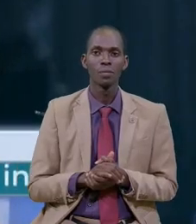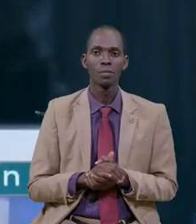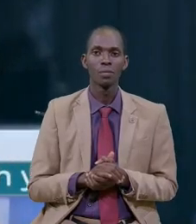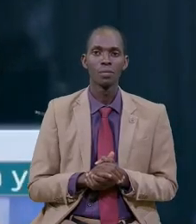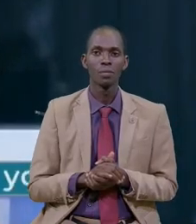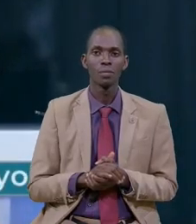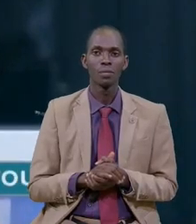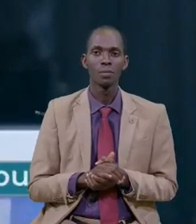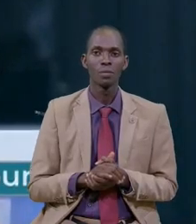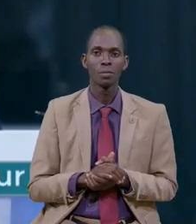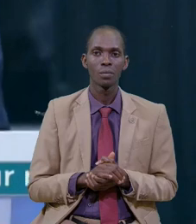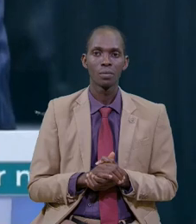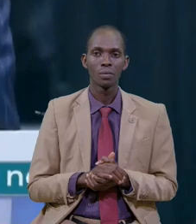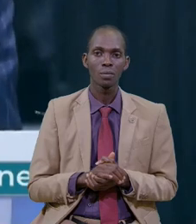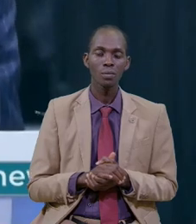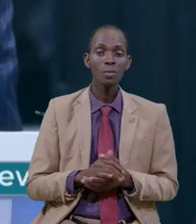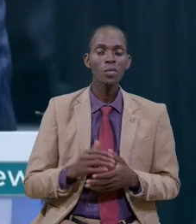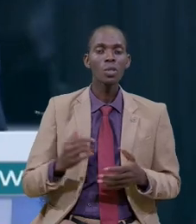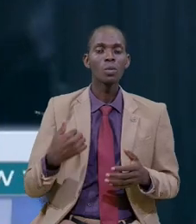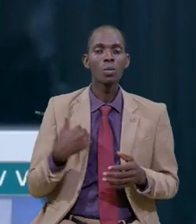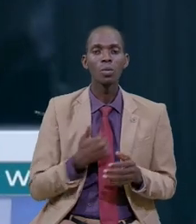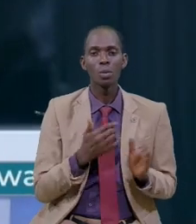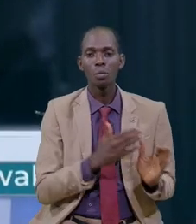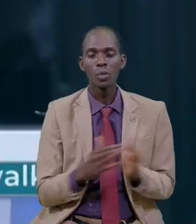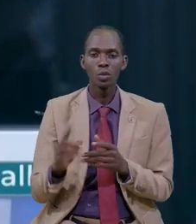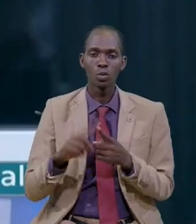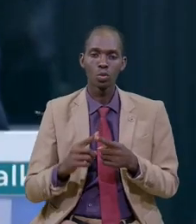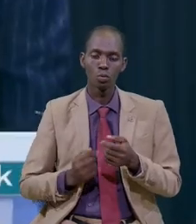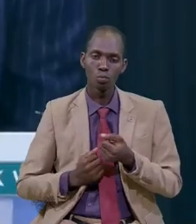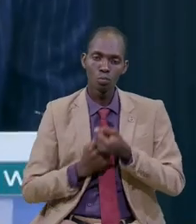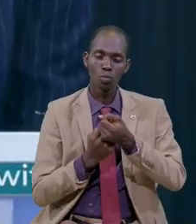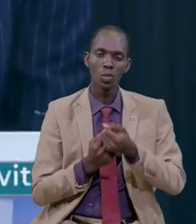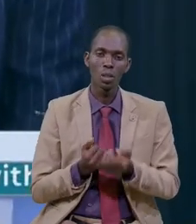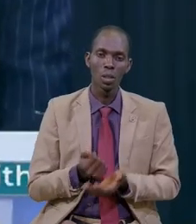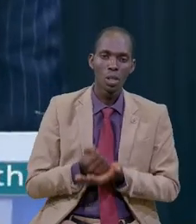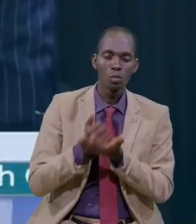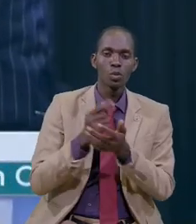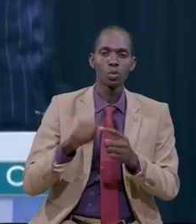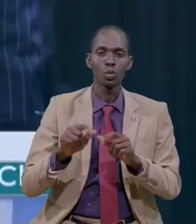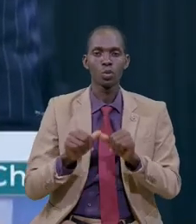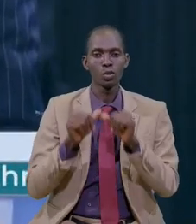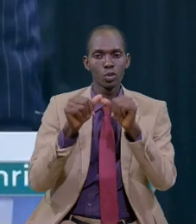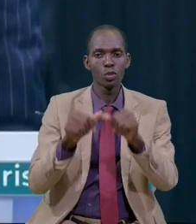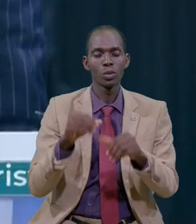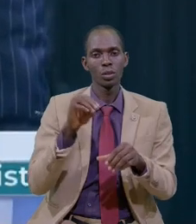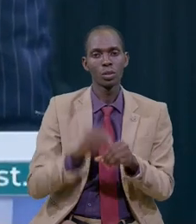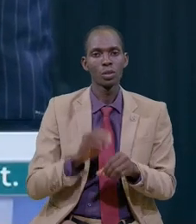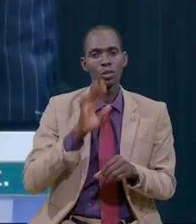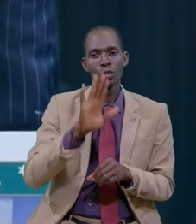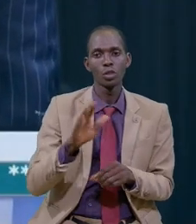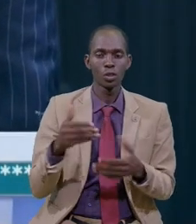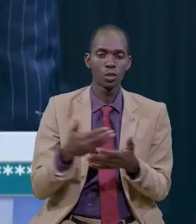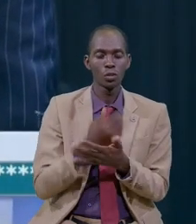Our goal is to assist you to continue in the faith. Et notre objectif, c'est de vous aider, vous accompagner dans cette nouvelle vie. If you